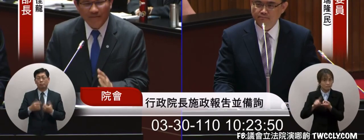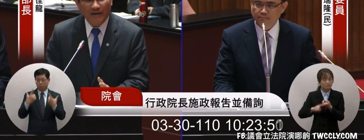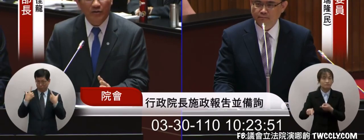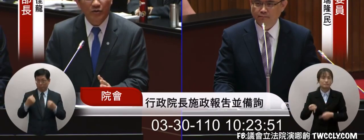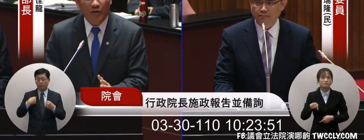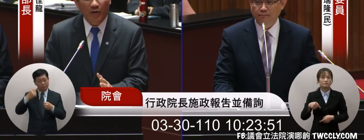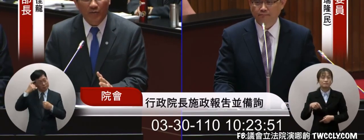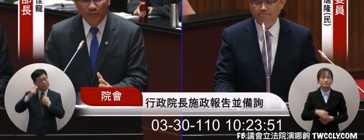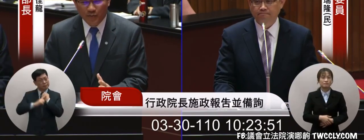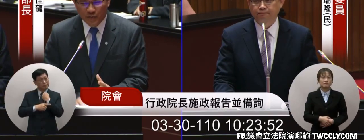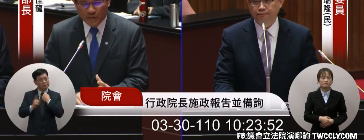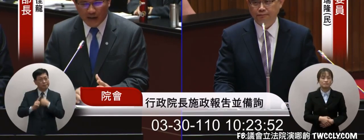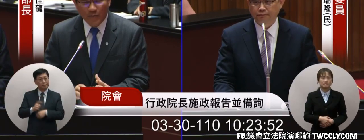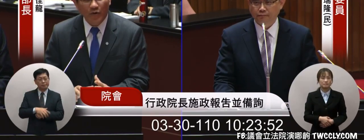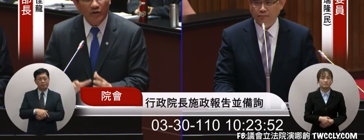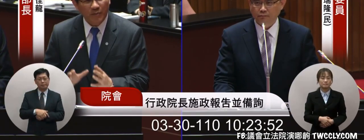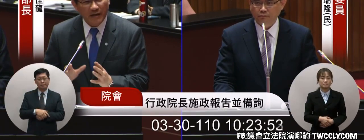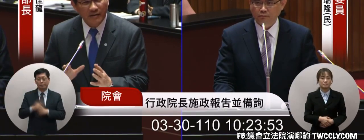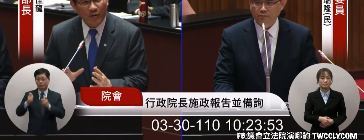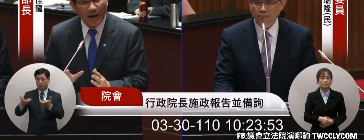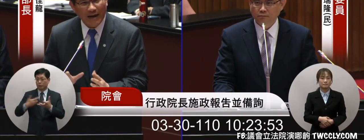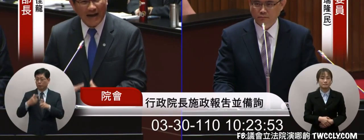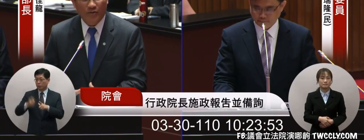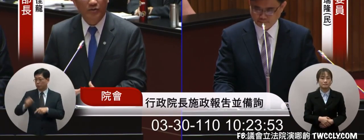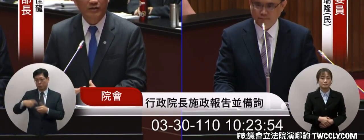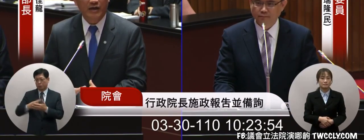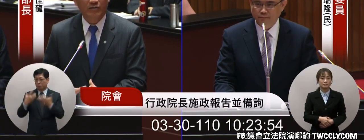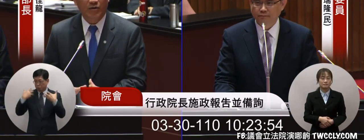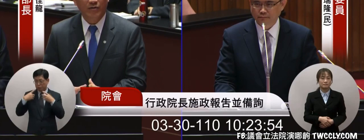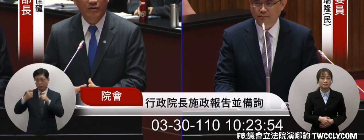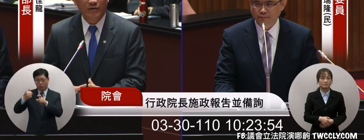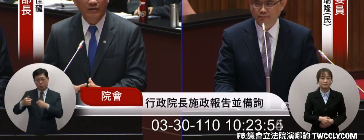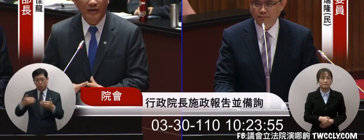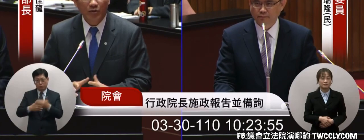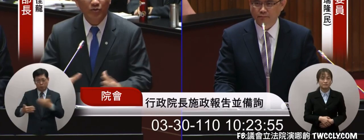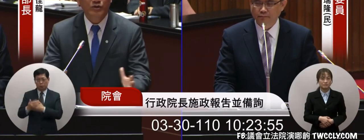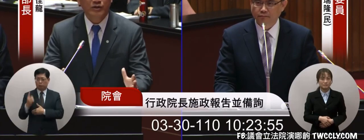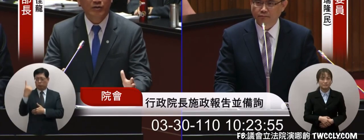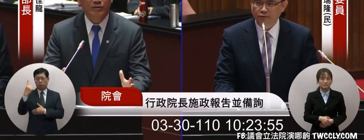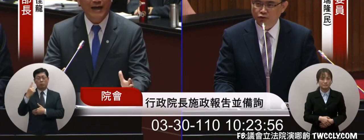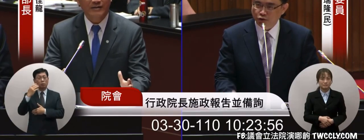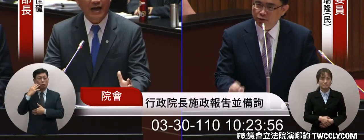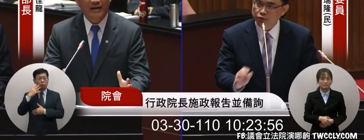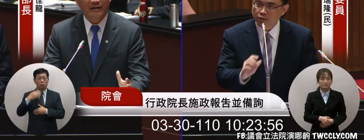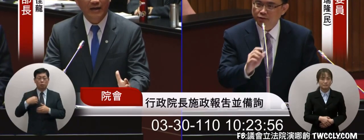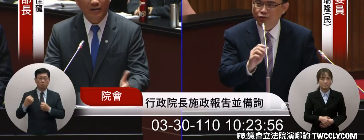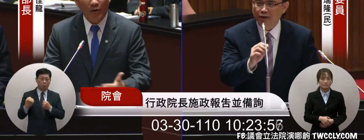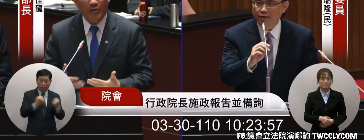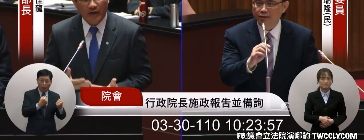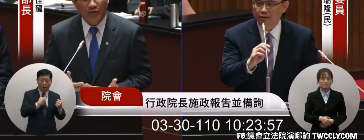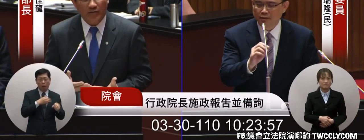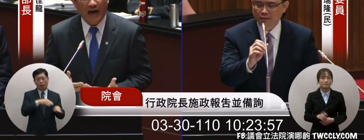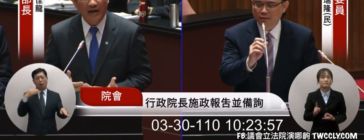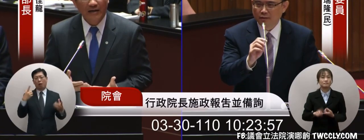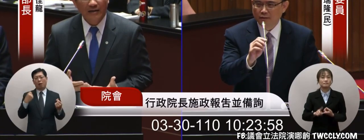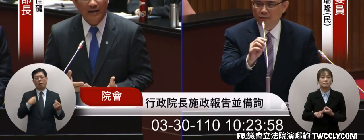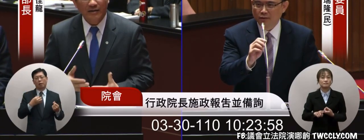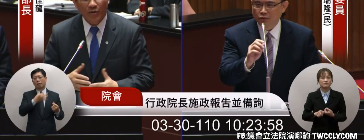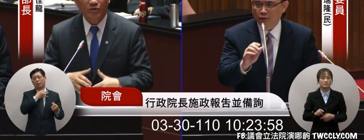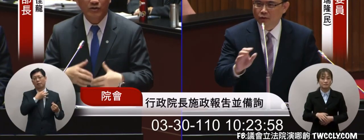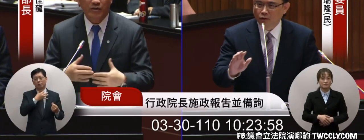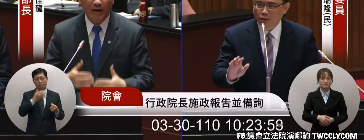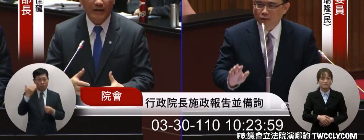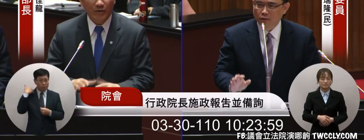我們的想法就是說港務公司不能只管港區的交通你一出去之後就大塞那也會毀堵啊